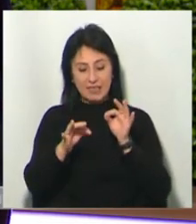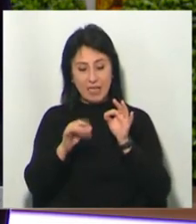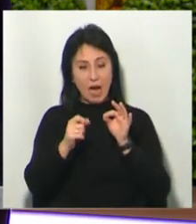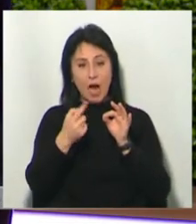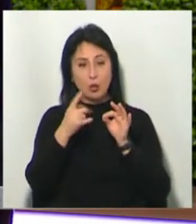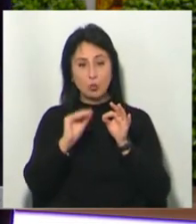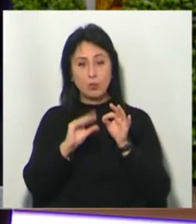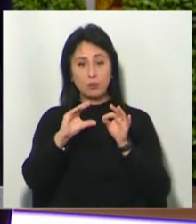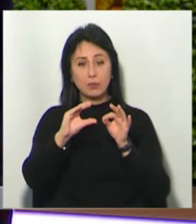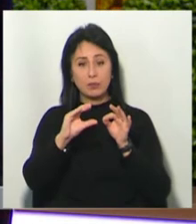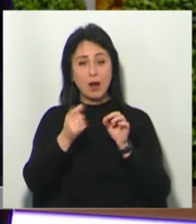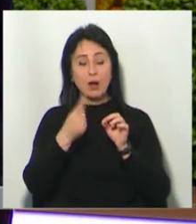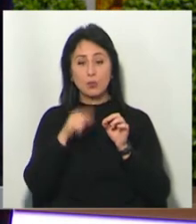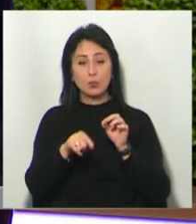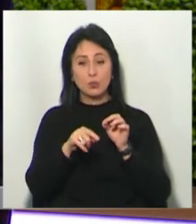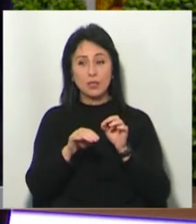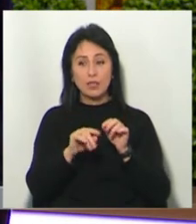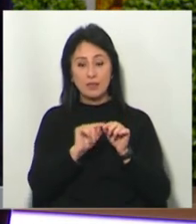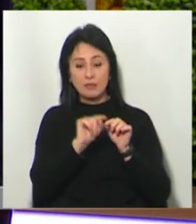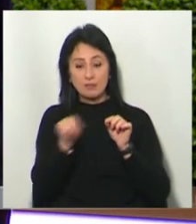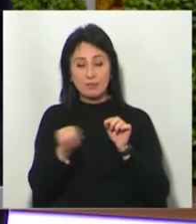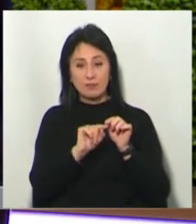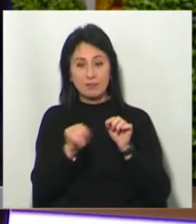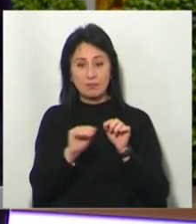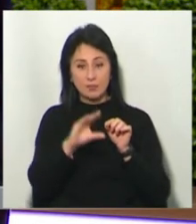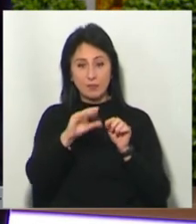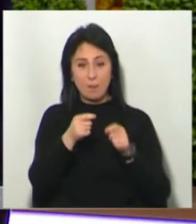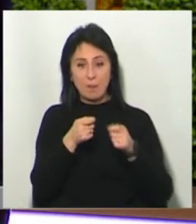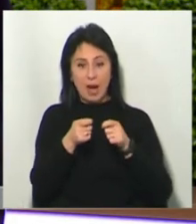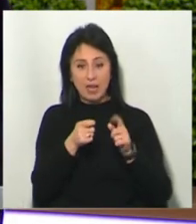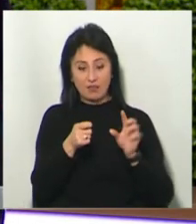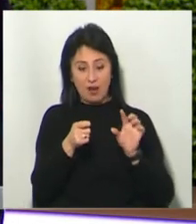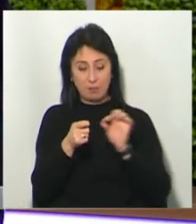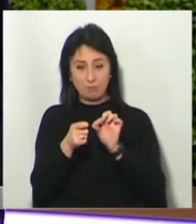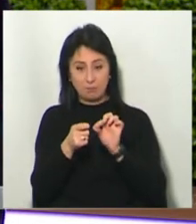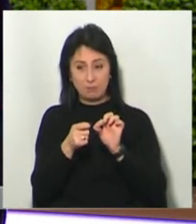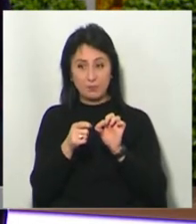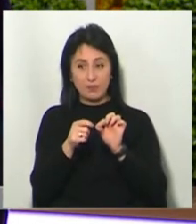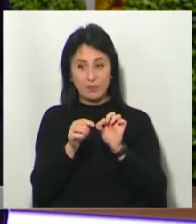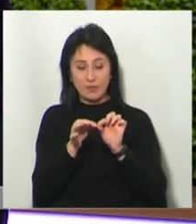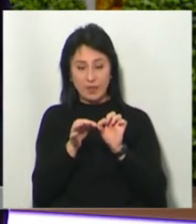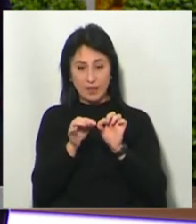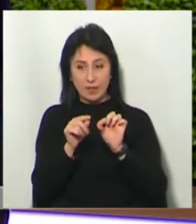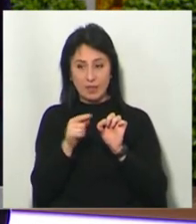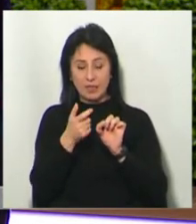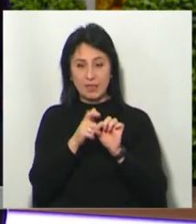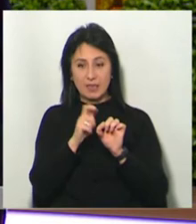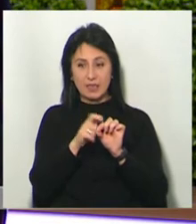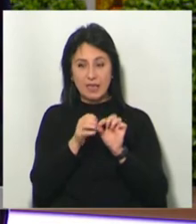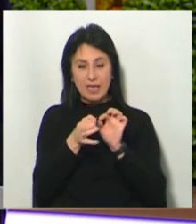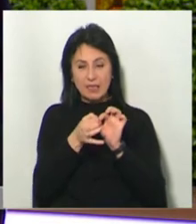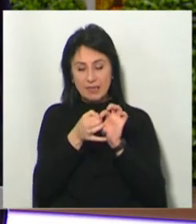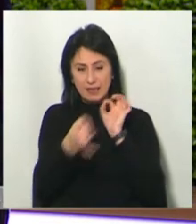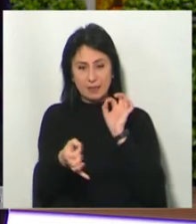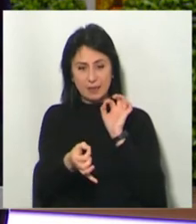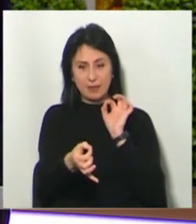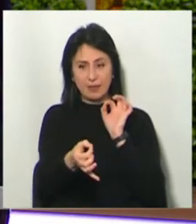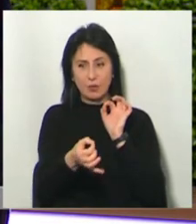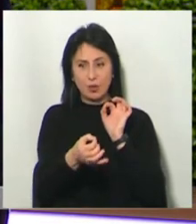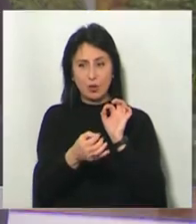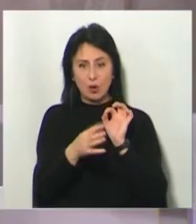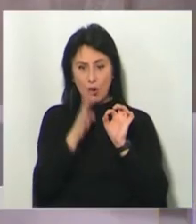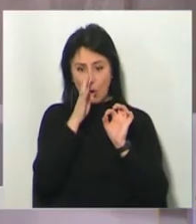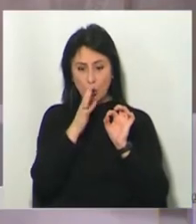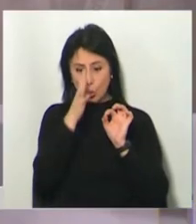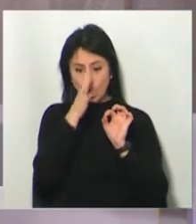საიდანაც ხდება ამ პათოლოგიური პროცესის მართვა და ეს პათოლოგიური სიზარღვი არის ძალიან წვრილი, მით უმეტეს